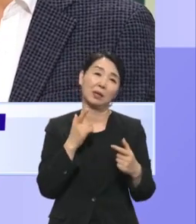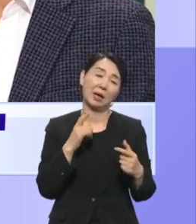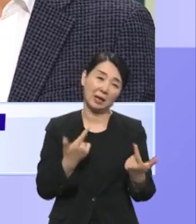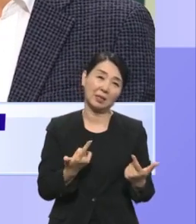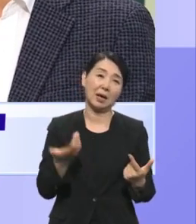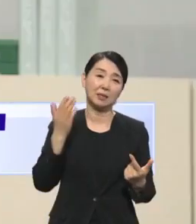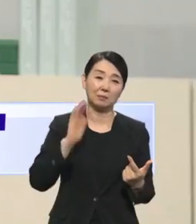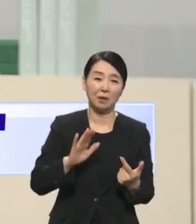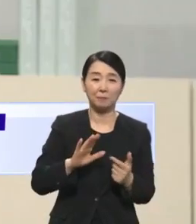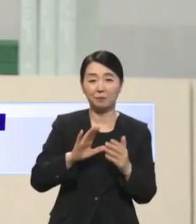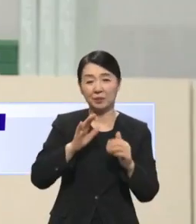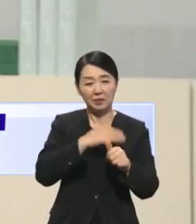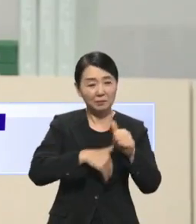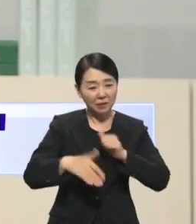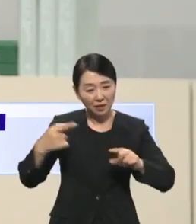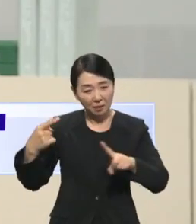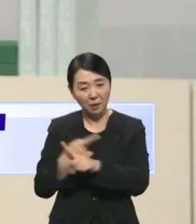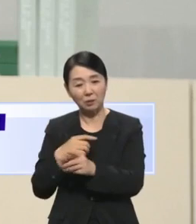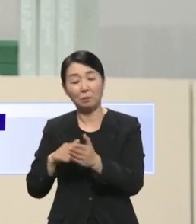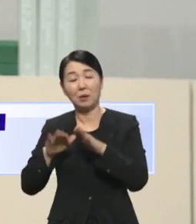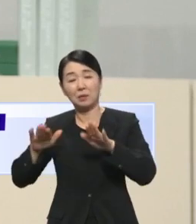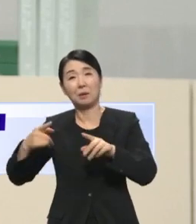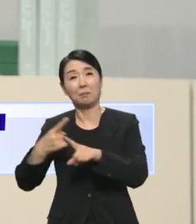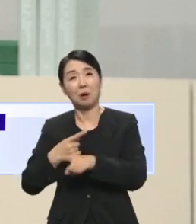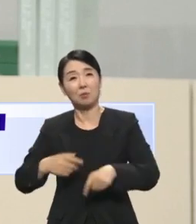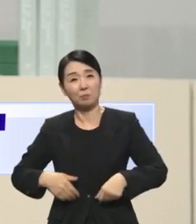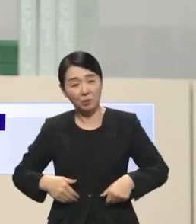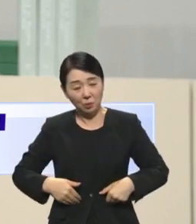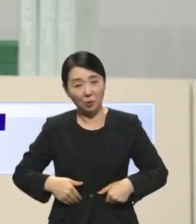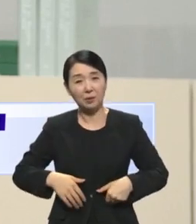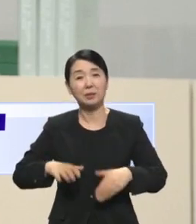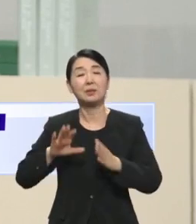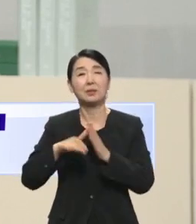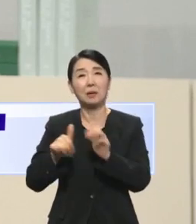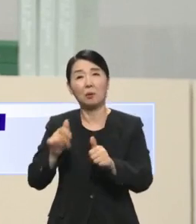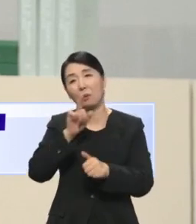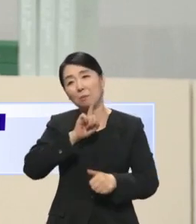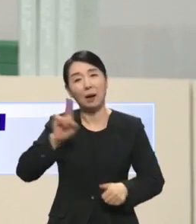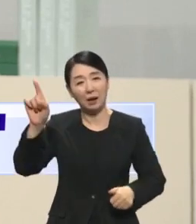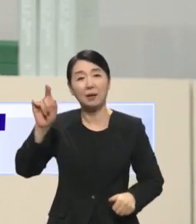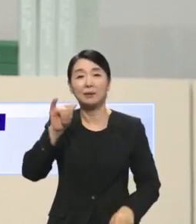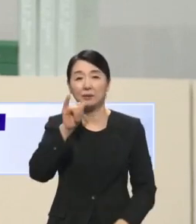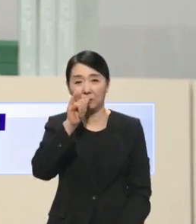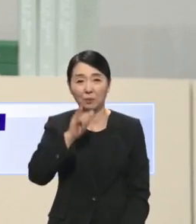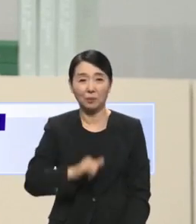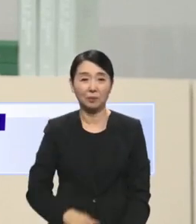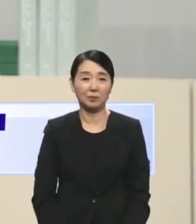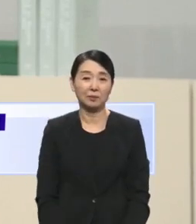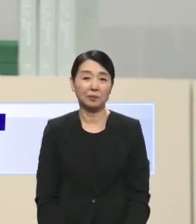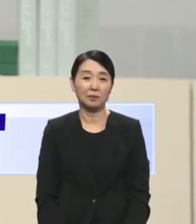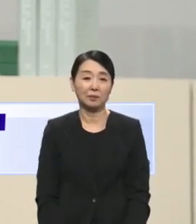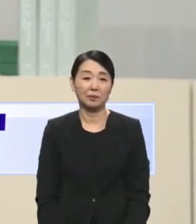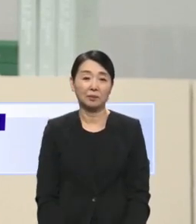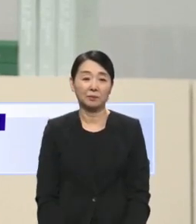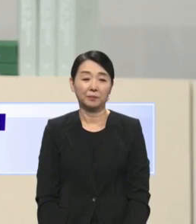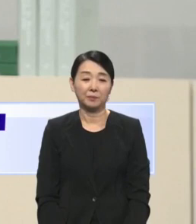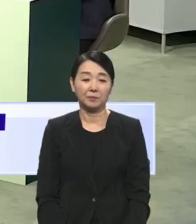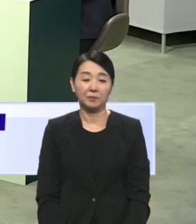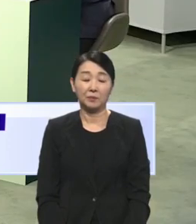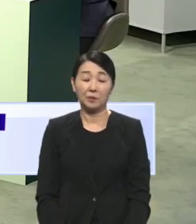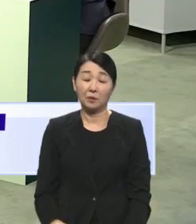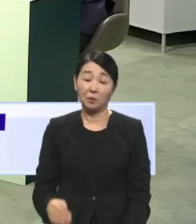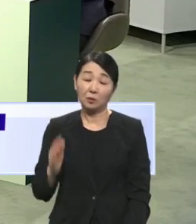판결이 맞았지만 시대 상황이 바뀌었기 때문에 바꿔야 된다고 해서 하기도 하고 하는 법은 스스로도 그렇게 하는데 그걸